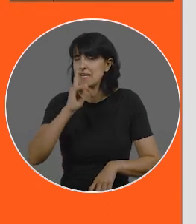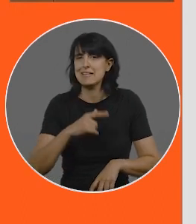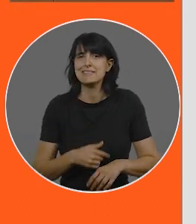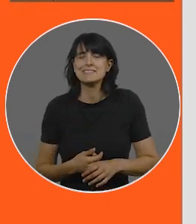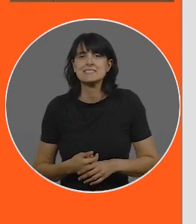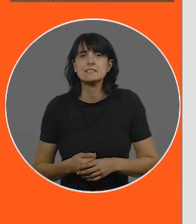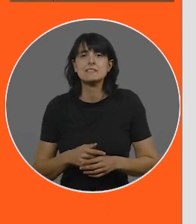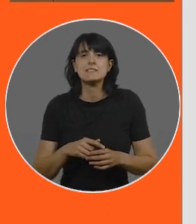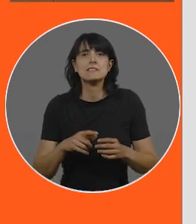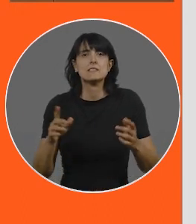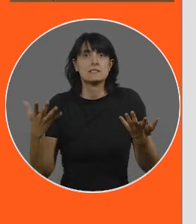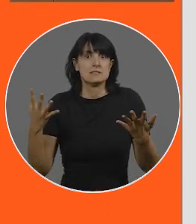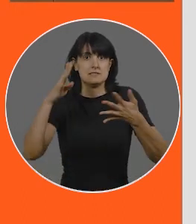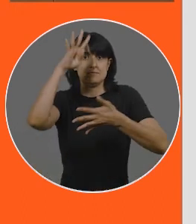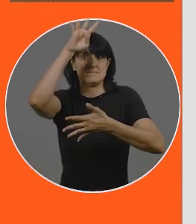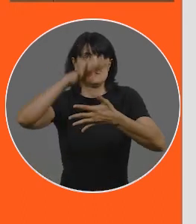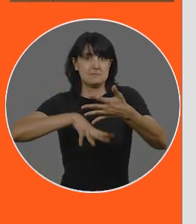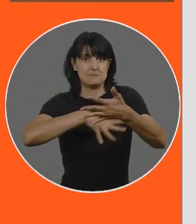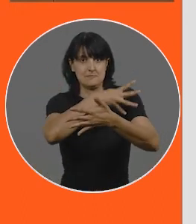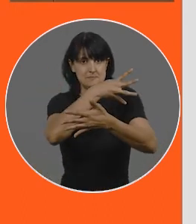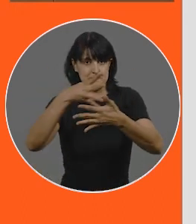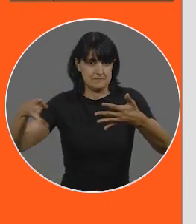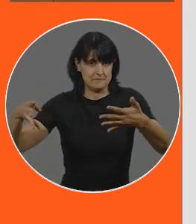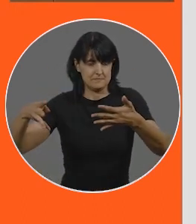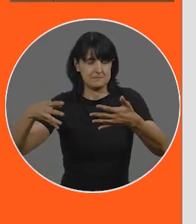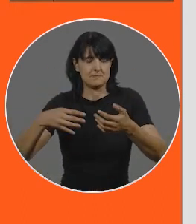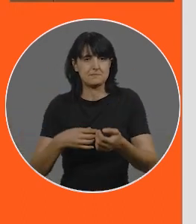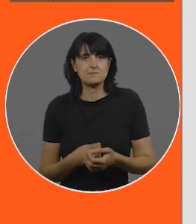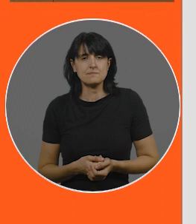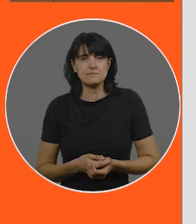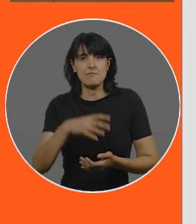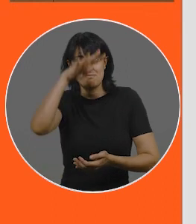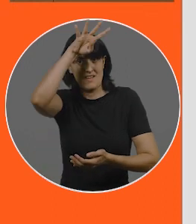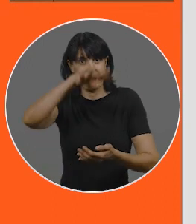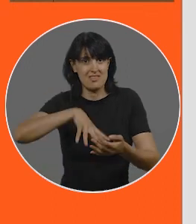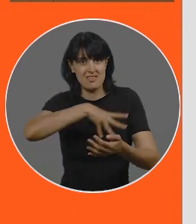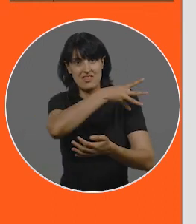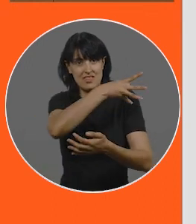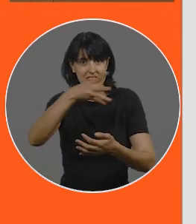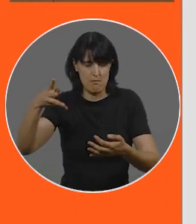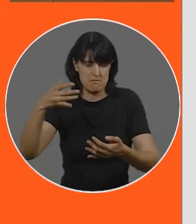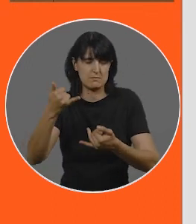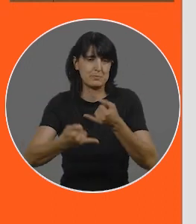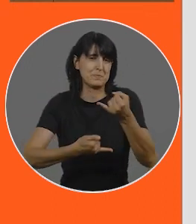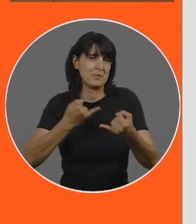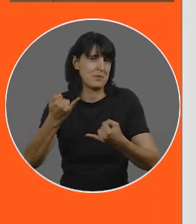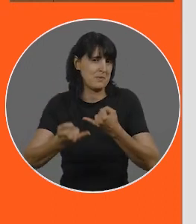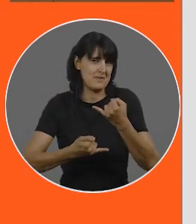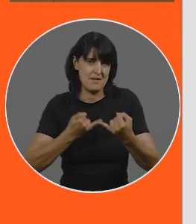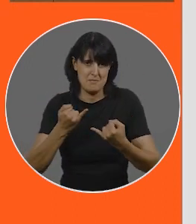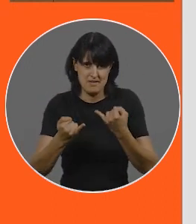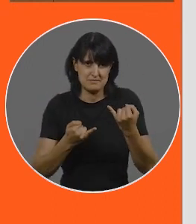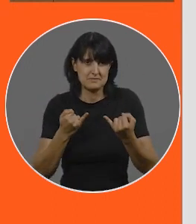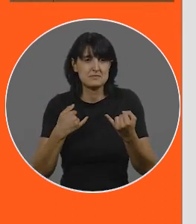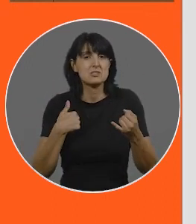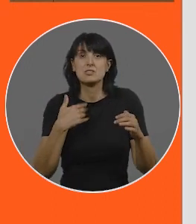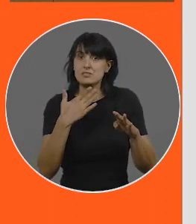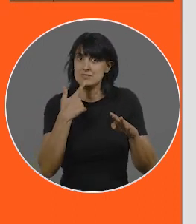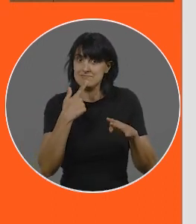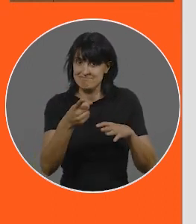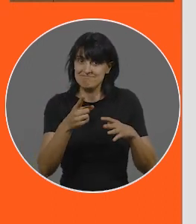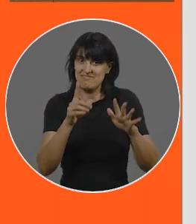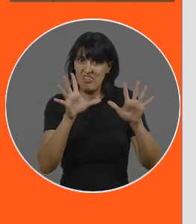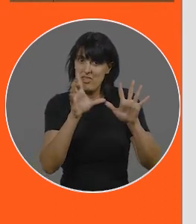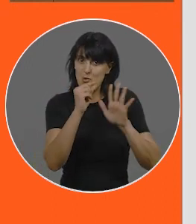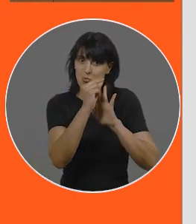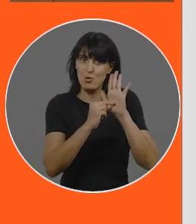estupendo. Les taules, un altre. Querides taules. Les taules doncs, són problemàtiques. Tot això que us estic